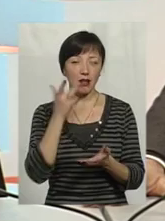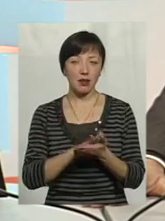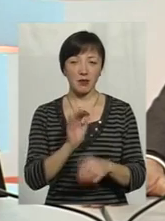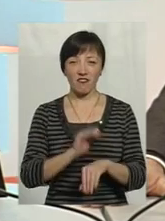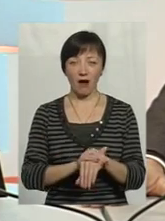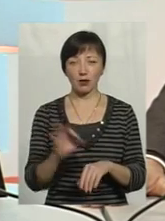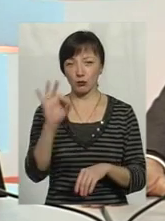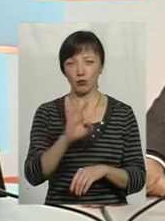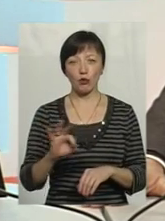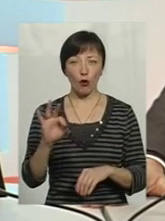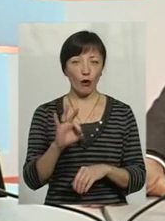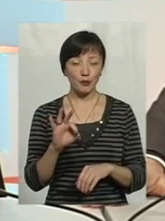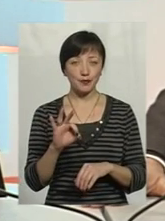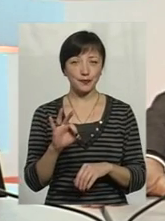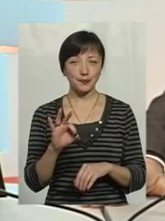факти про